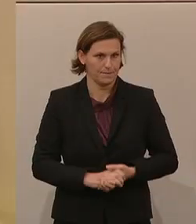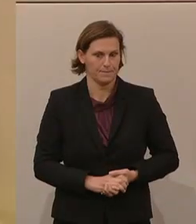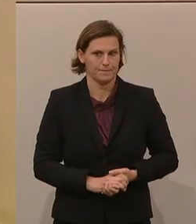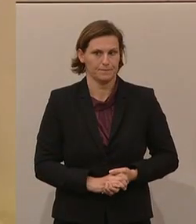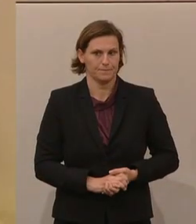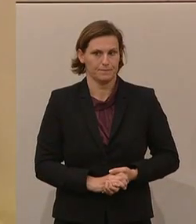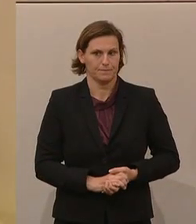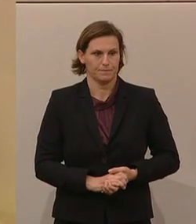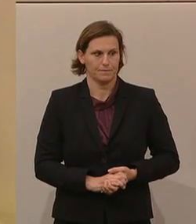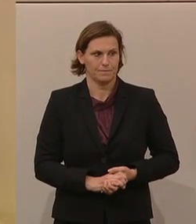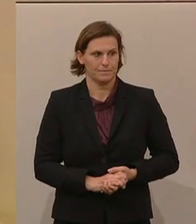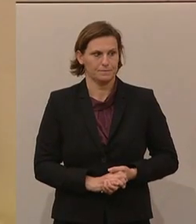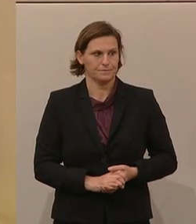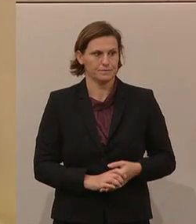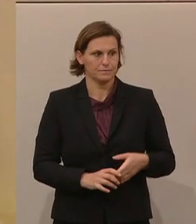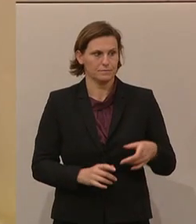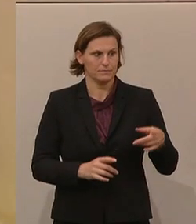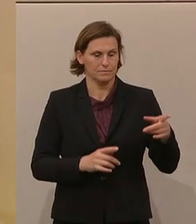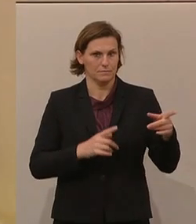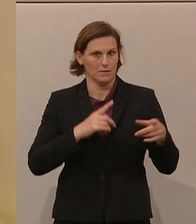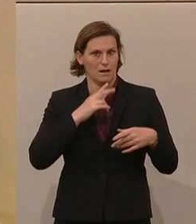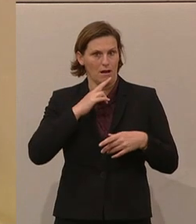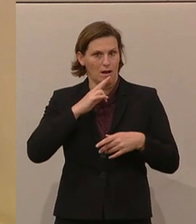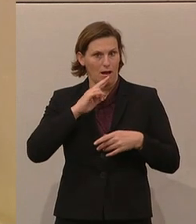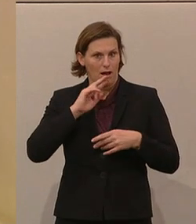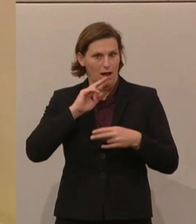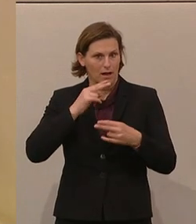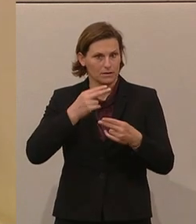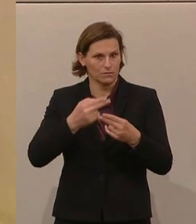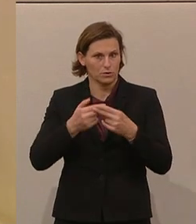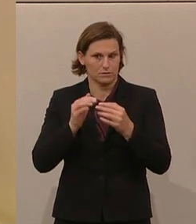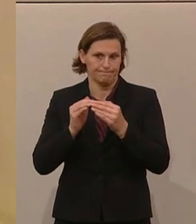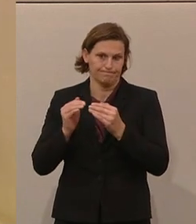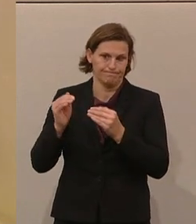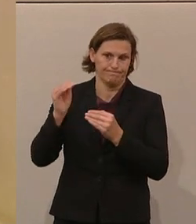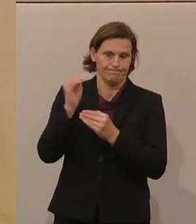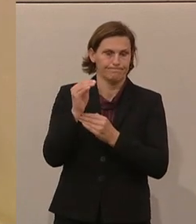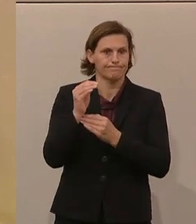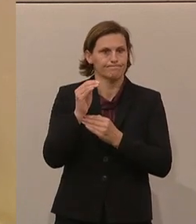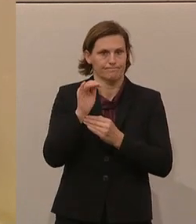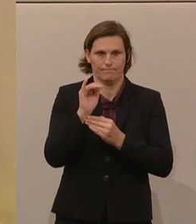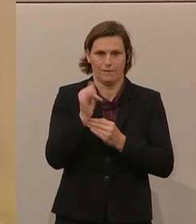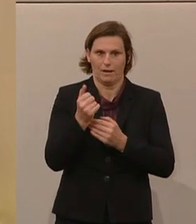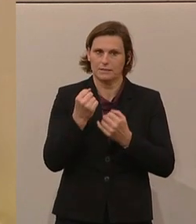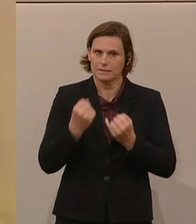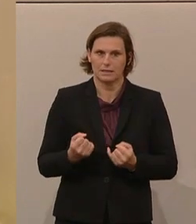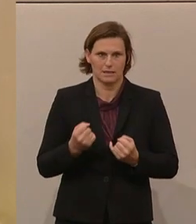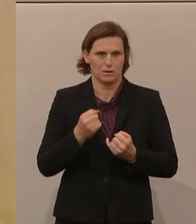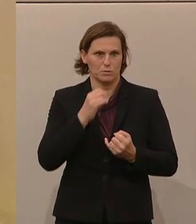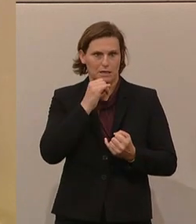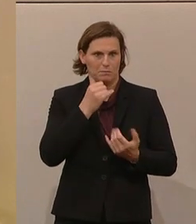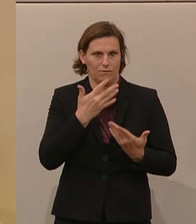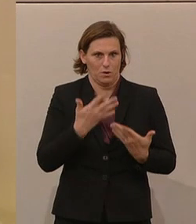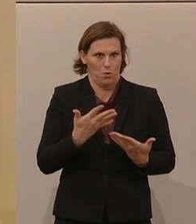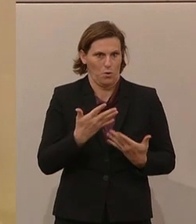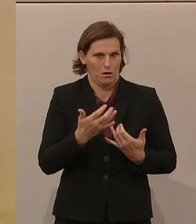Also insgesamt kommt es zu einer Steigerung im Vergleich zum letzten Rahmen, auch wenn das Wirtschaftswachstum nicht mehr so stark steigt wie in diesem